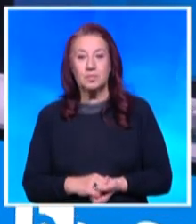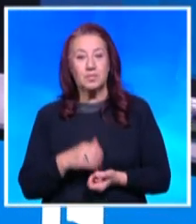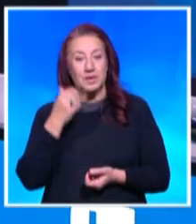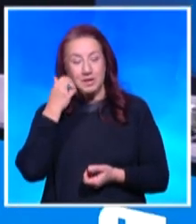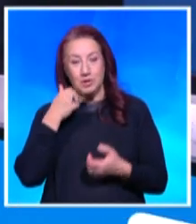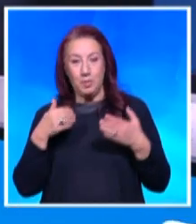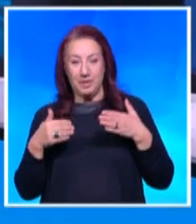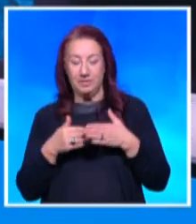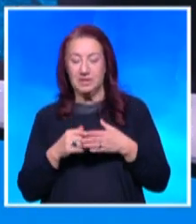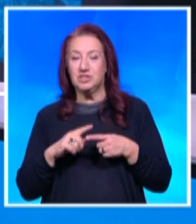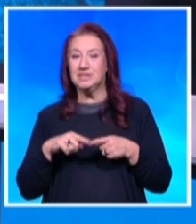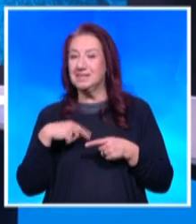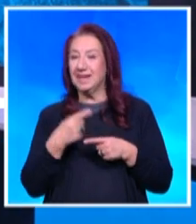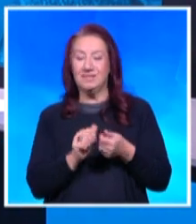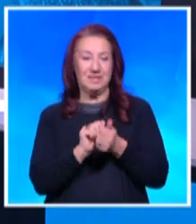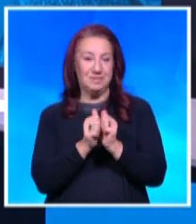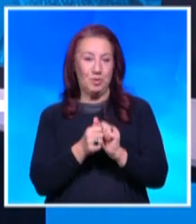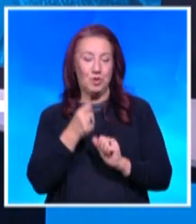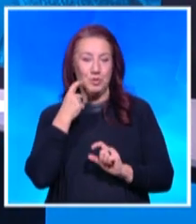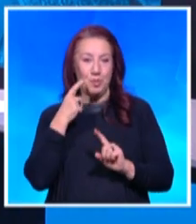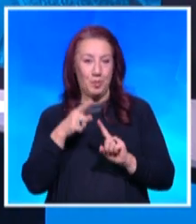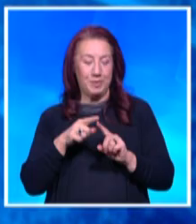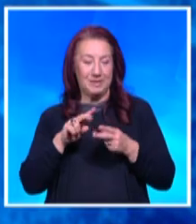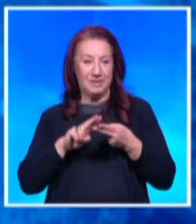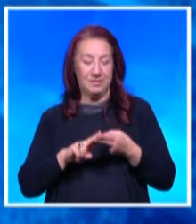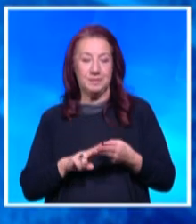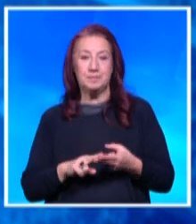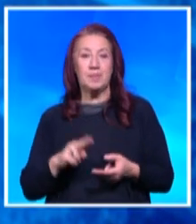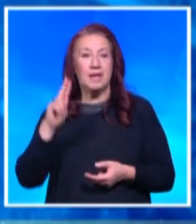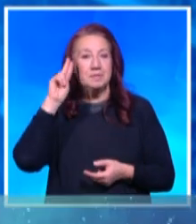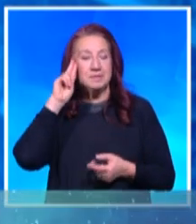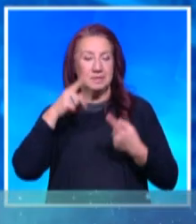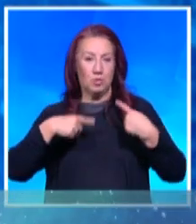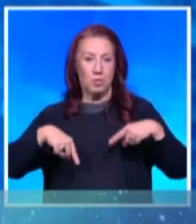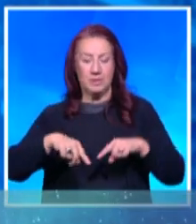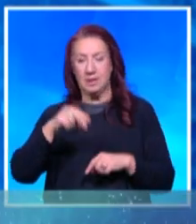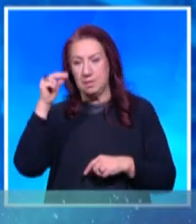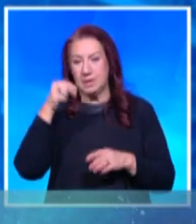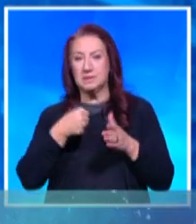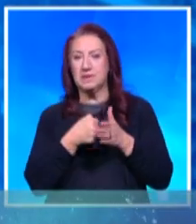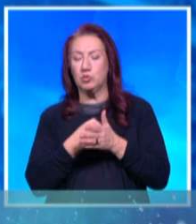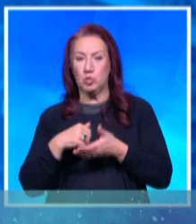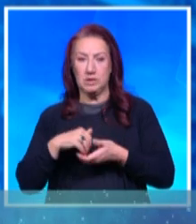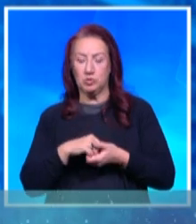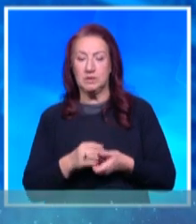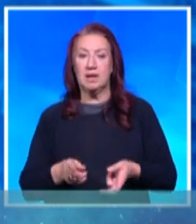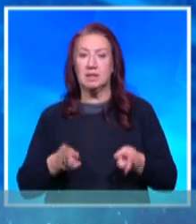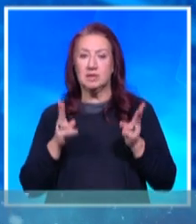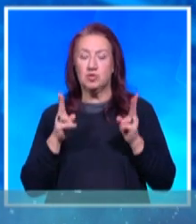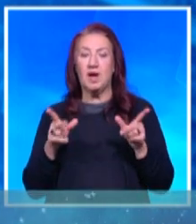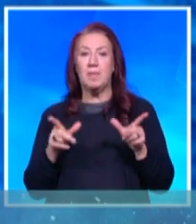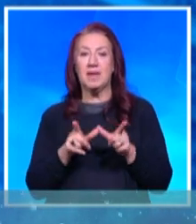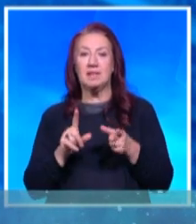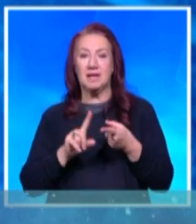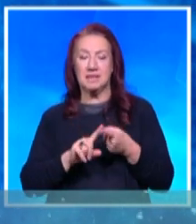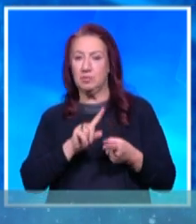Добър вечер, следва Спорт по BTV. Аз съм Гергана Гунчева. Изпълкомът на Българският футболен съюз е гласувал Михаил Касабов да не бъде